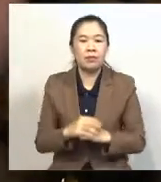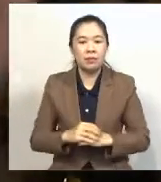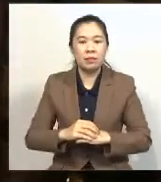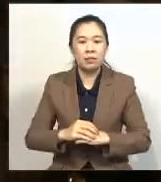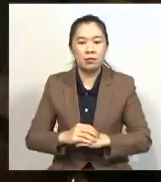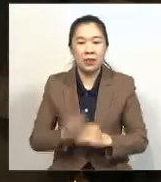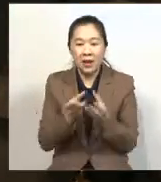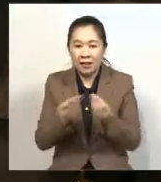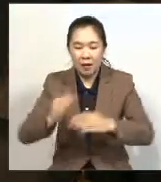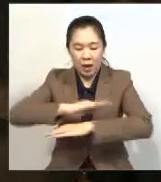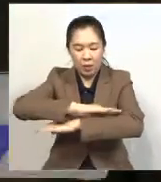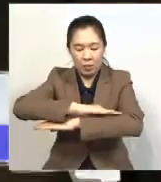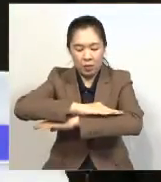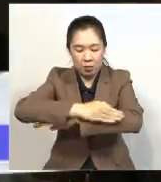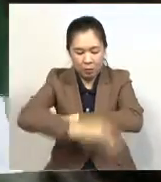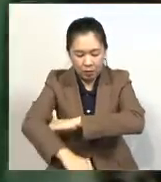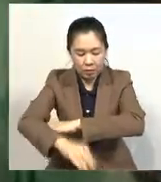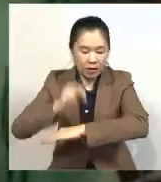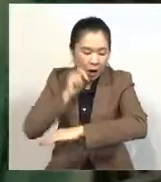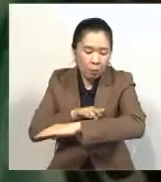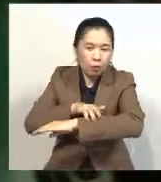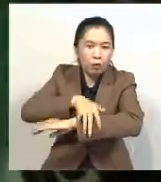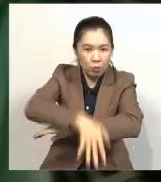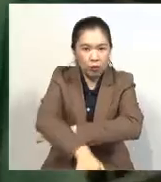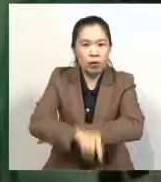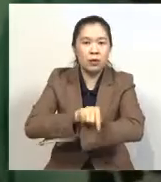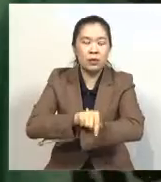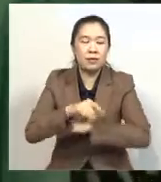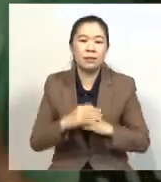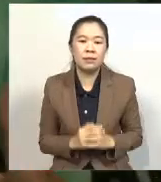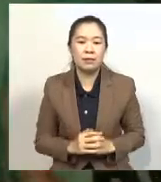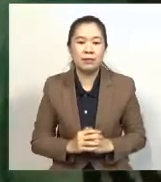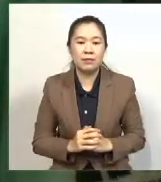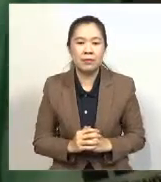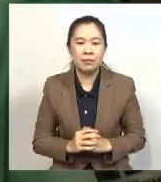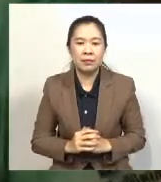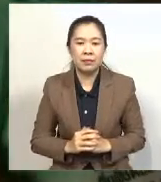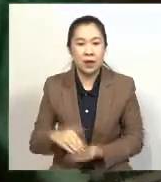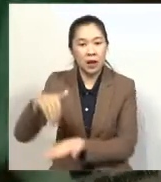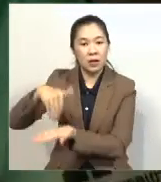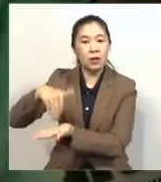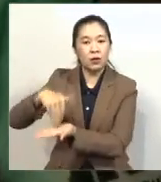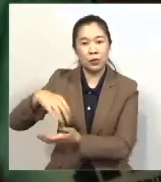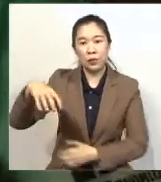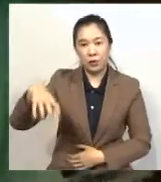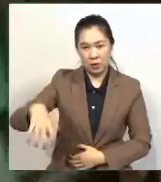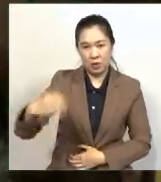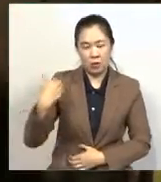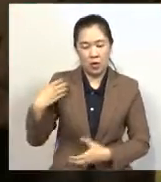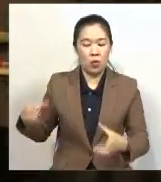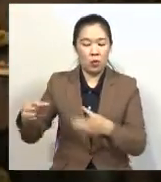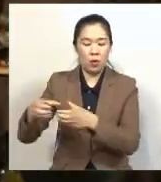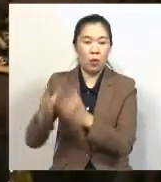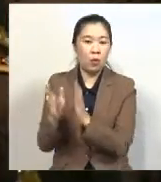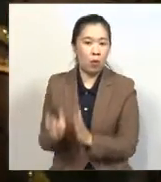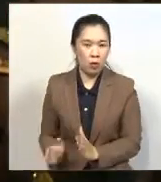ล่วงไปชุดมันล่วงหมดเลยนะครับแต่เมื่อรู้ทางเทศบาลเนี่ยทางศูนย์เฉพาะกิจก็ได้ระดมคนนะครับ